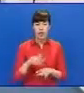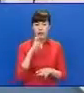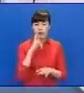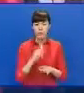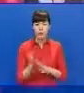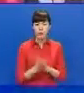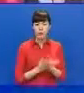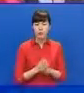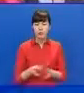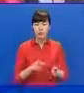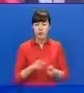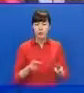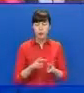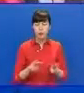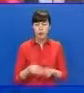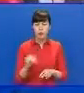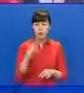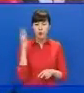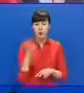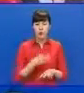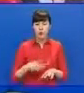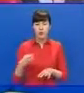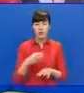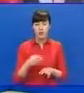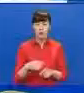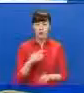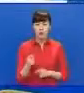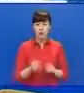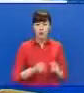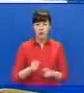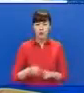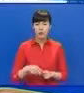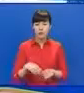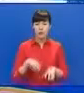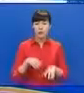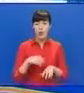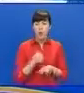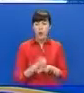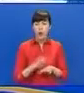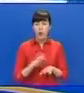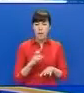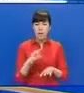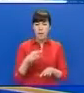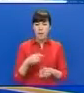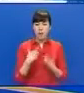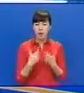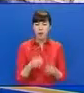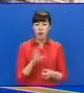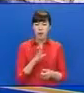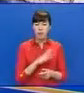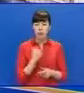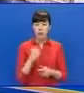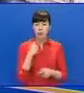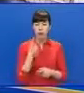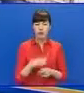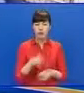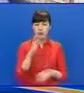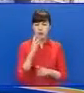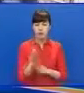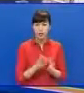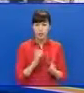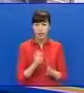қызмет істері министрлігінің оңтүстік Қазақстан облысы бойынша департаментінің басқарма басшысы Абдулла Есімханов түсіндірді. Оның айтуынша, мемлекеттік